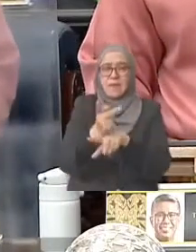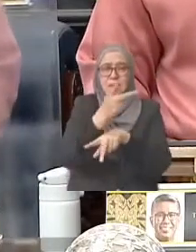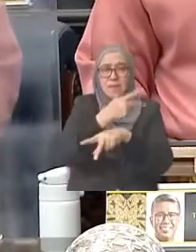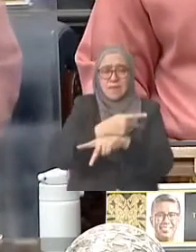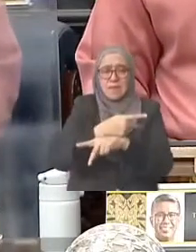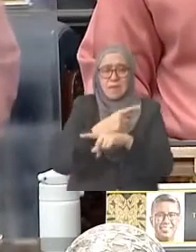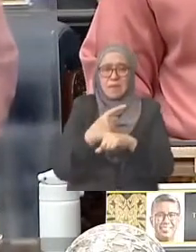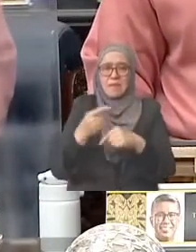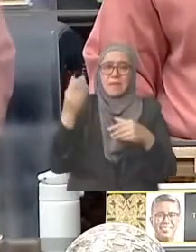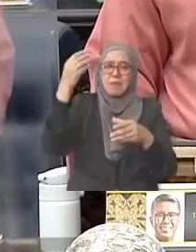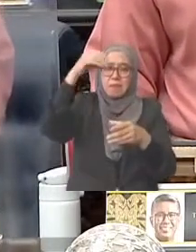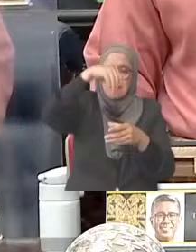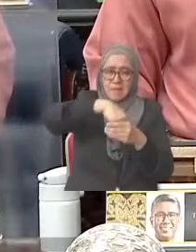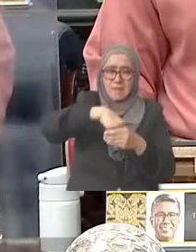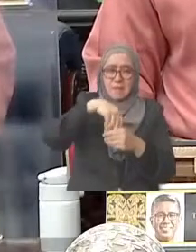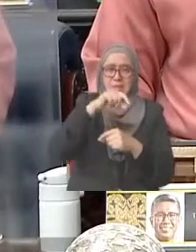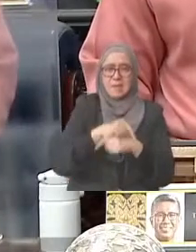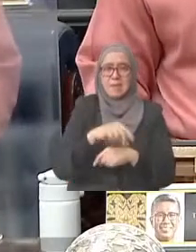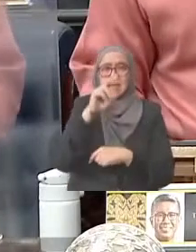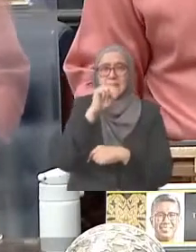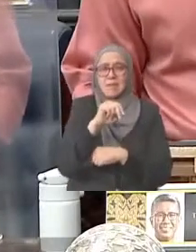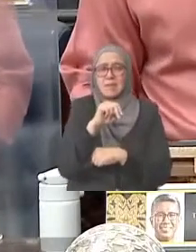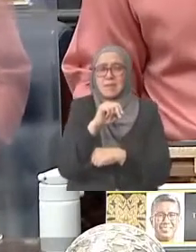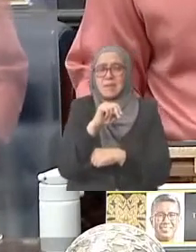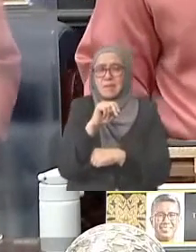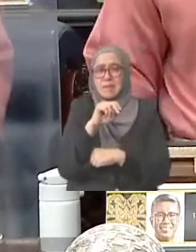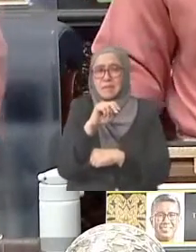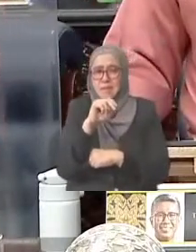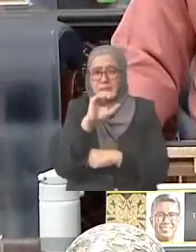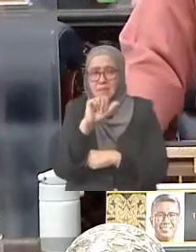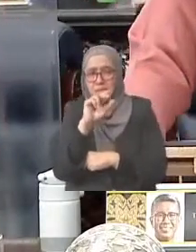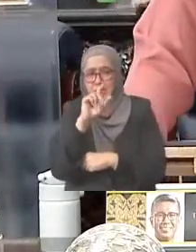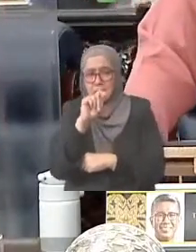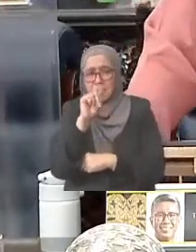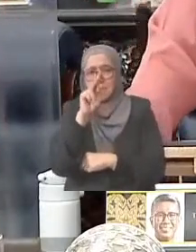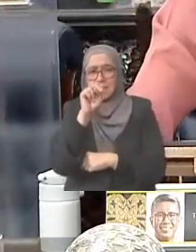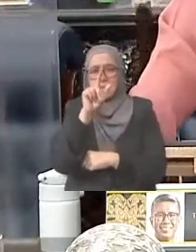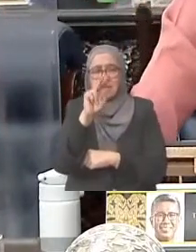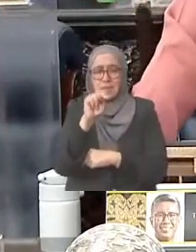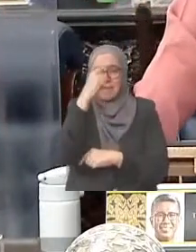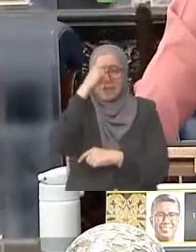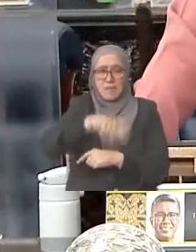ini Kotim Hai yang digunakan untuk rokok elektronik dan diet